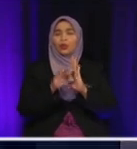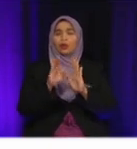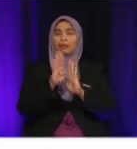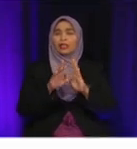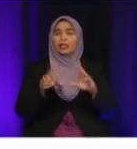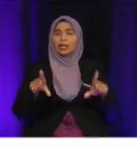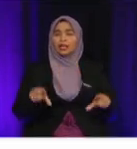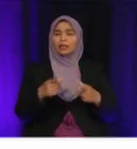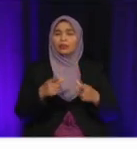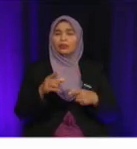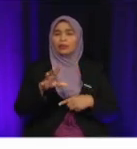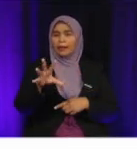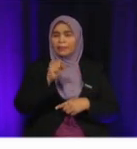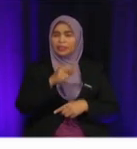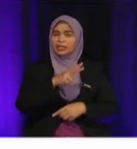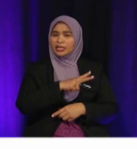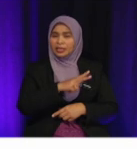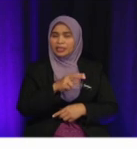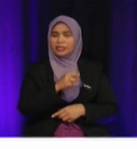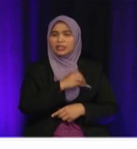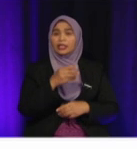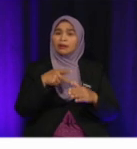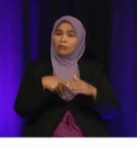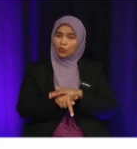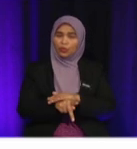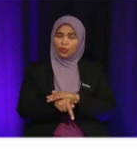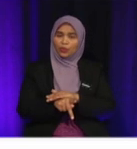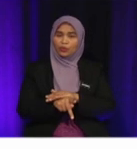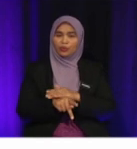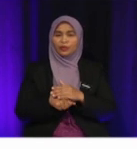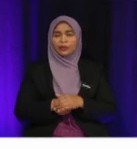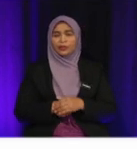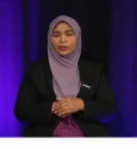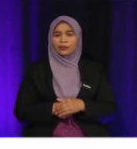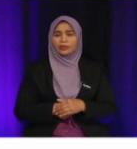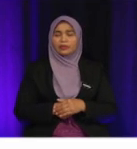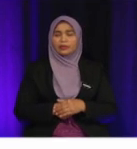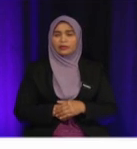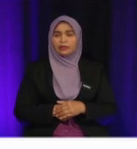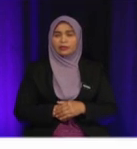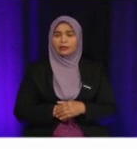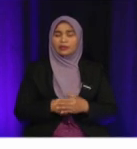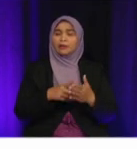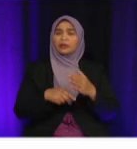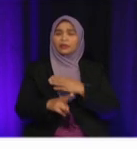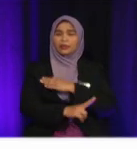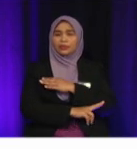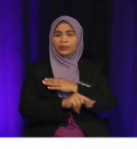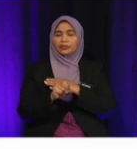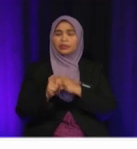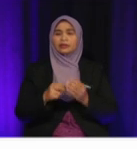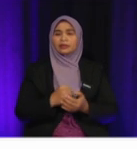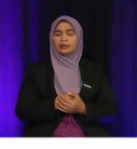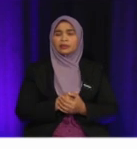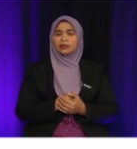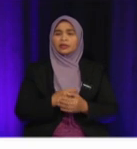harta, rampasan harta dan berlaku pembunuhan. Harta dia ambil, kemudian dibunuh lagi. Apa hukumannya?